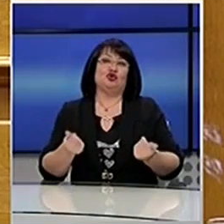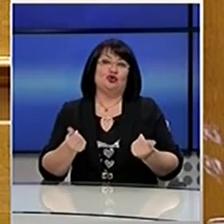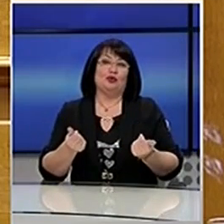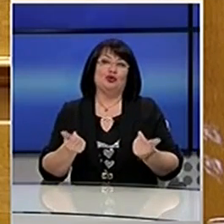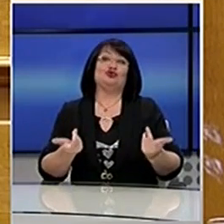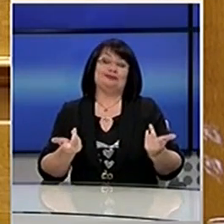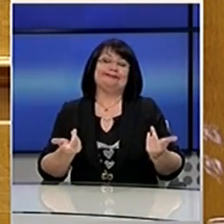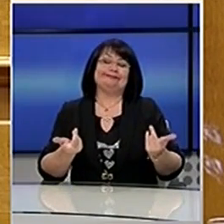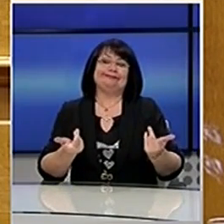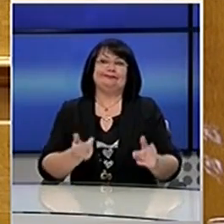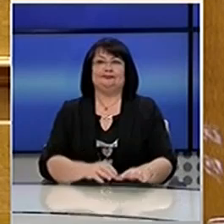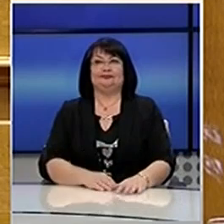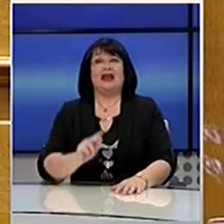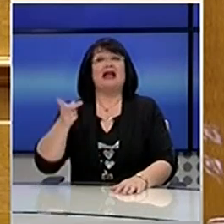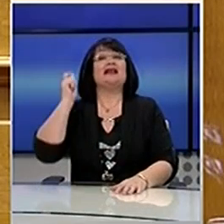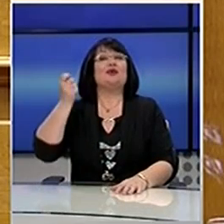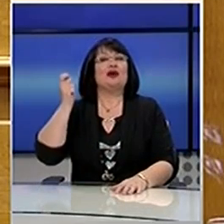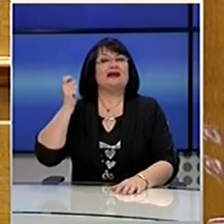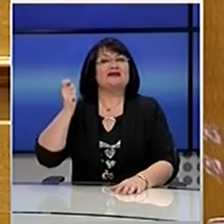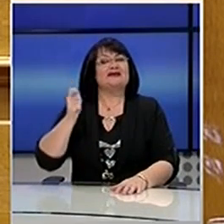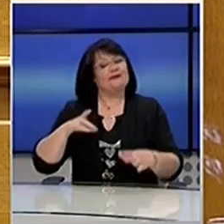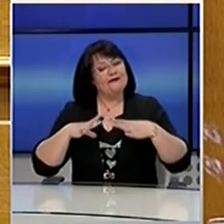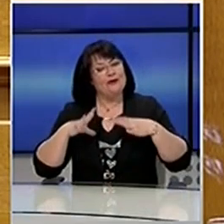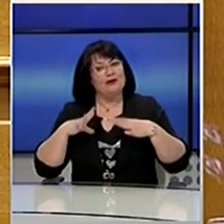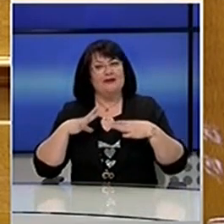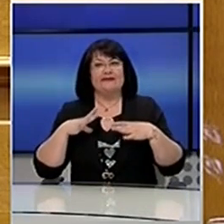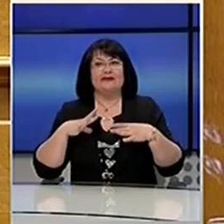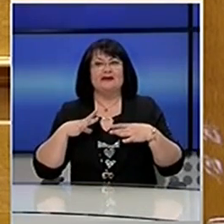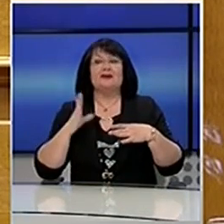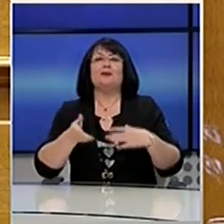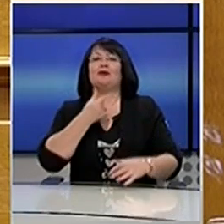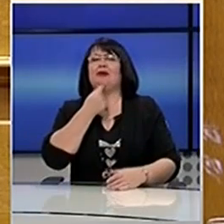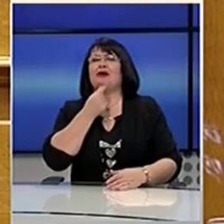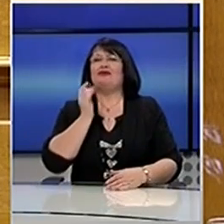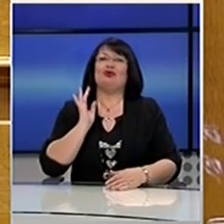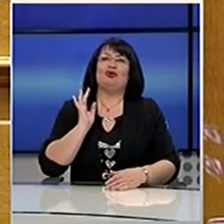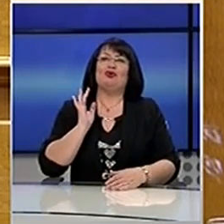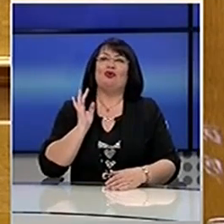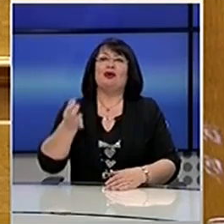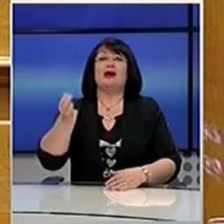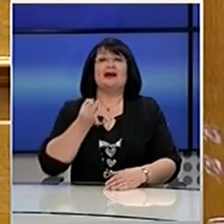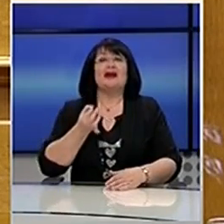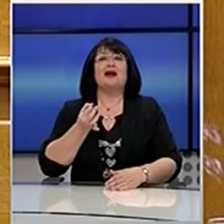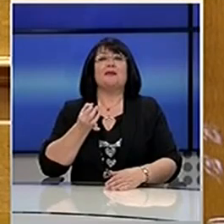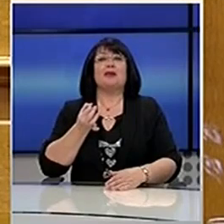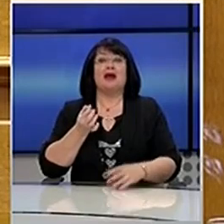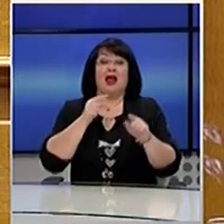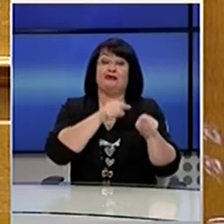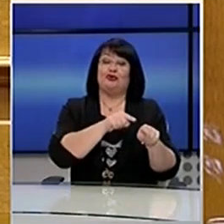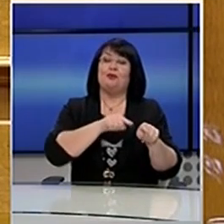κάποιος είναι στην αντιπολίτευση και μπορεί εύκολα να λέει το αυτό και το ακριβώς